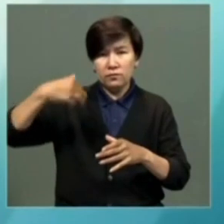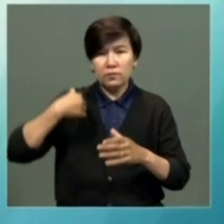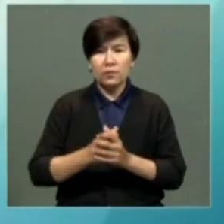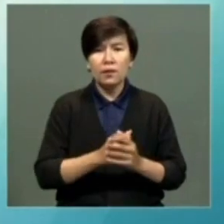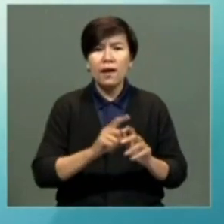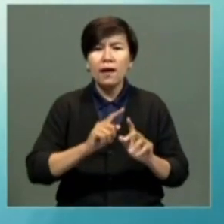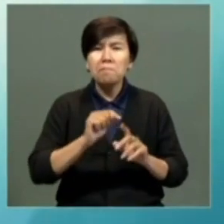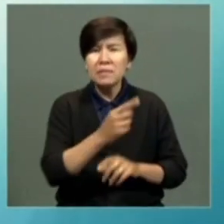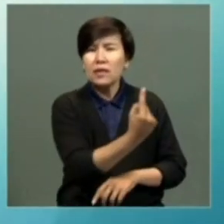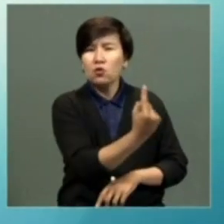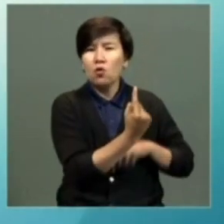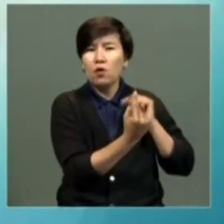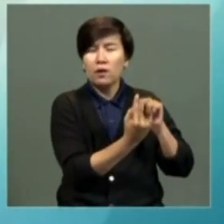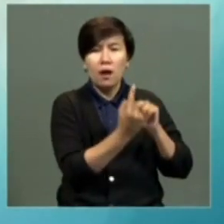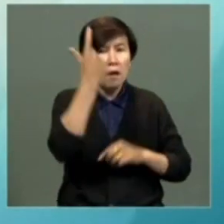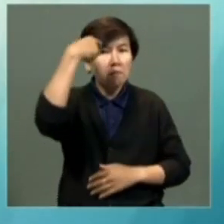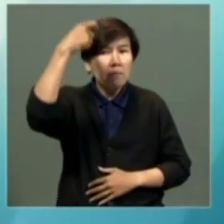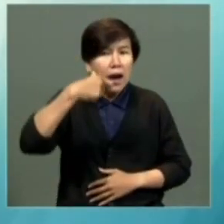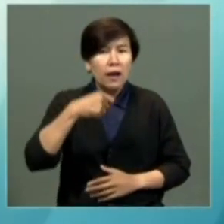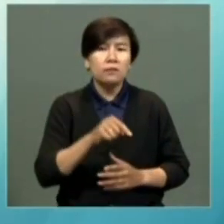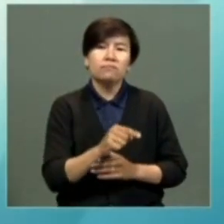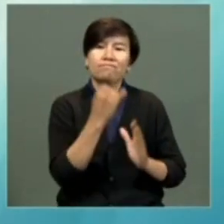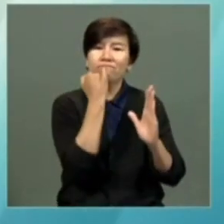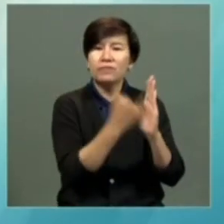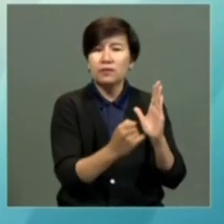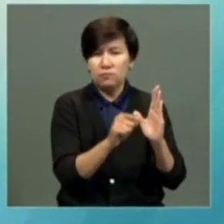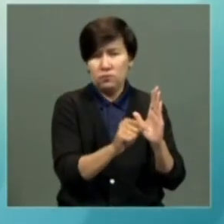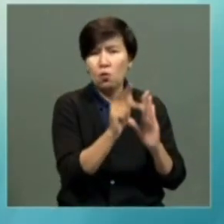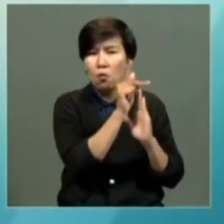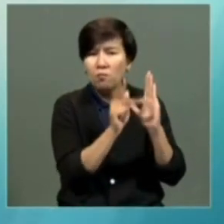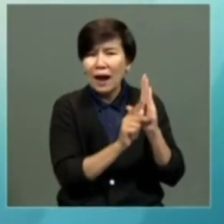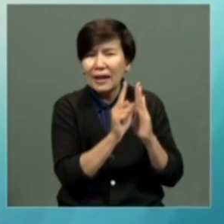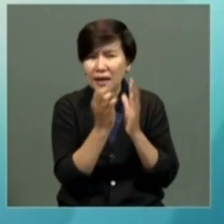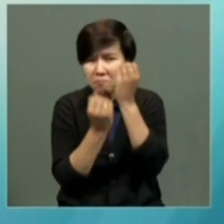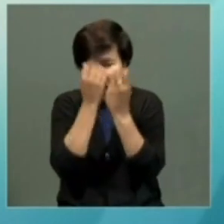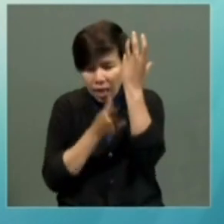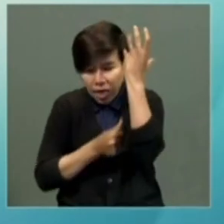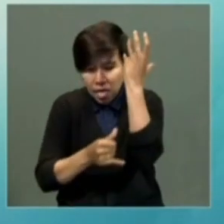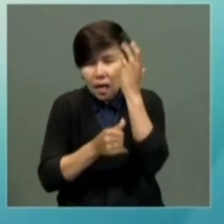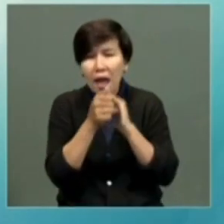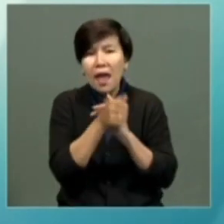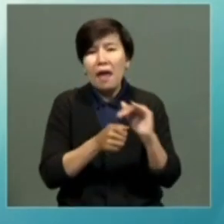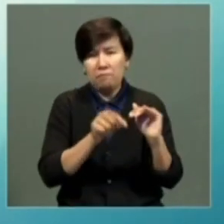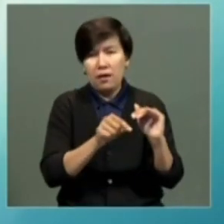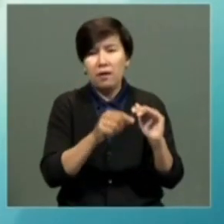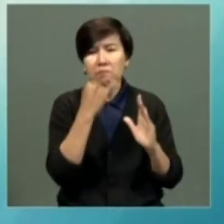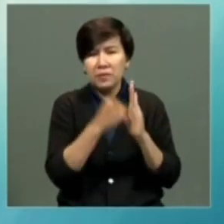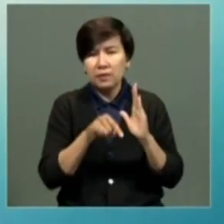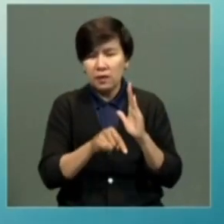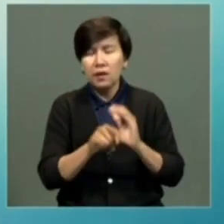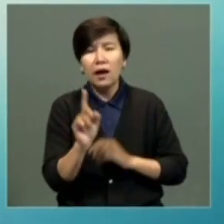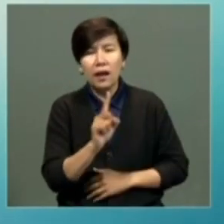นะครับหมายถึงว่าผ่านแดนมาไม่ถูกต้องนะครับอันนี้ก็เข้ารับการรักษากับผลักดันให้กลับไปทางประเทศต้นทางนะครับจ